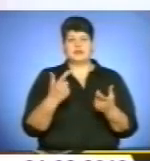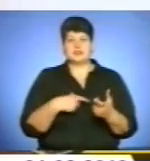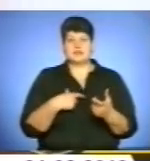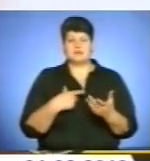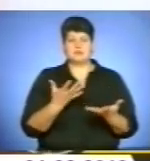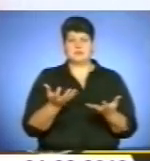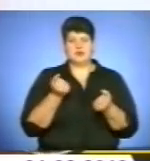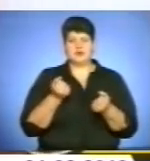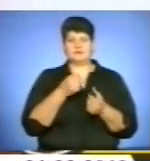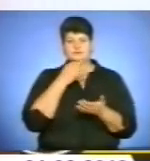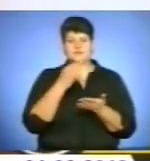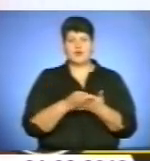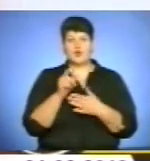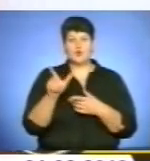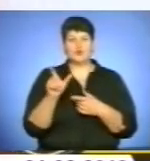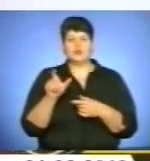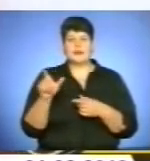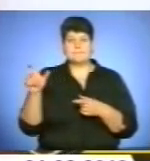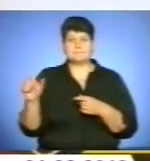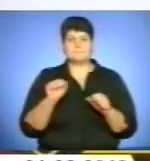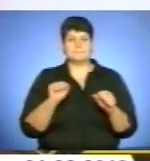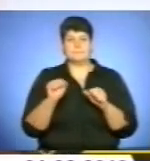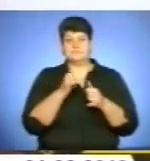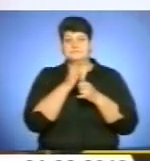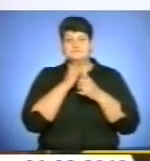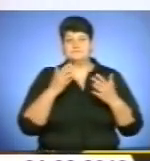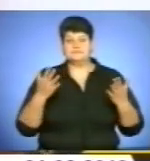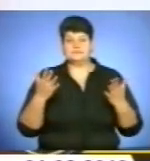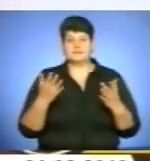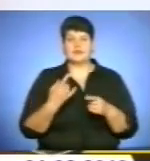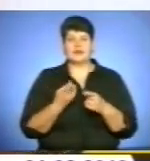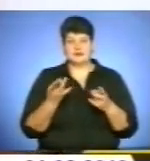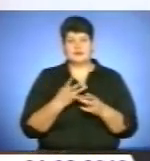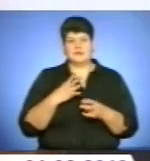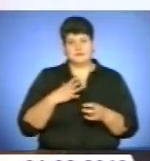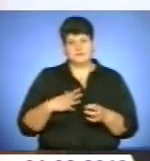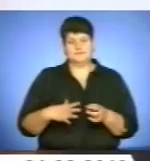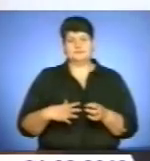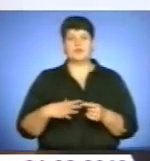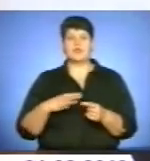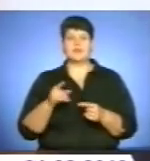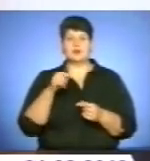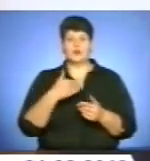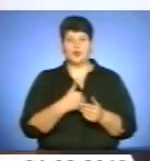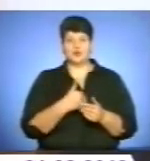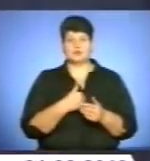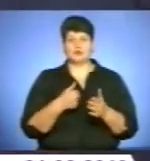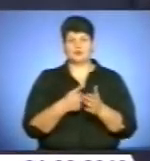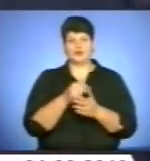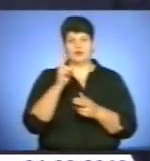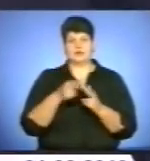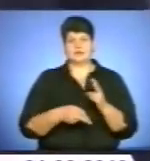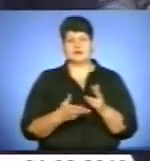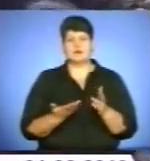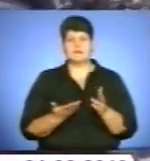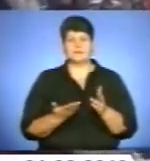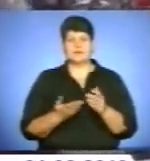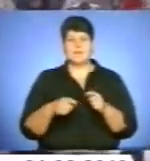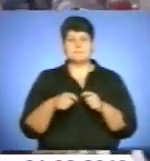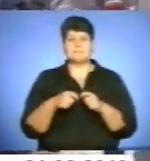Люди практично неуправляємі, крики, шуми, прокльони, але це треба пережити. І ми хочемо довести до логічного кінця. На порушників